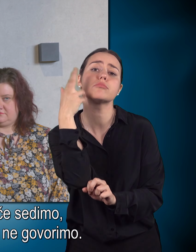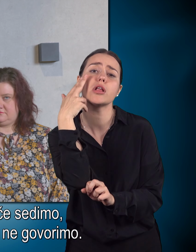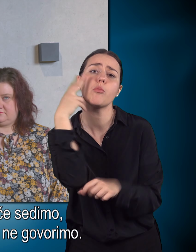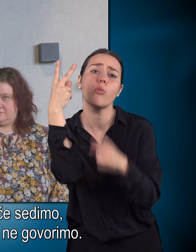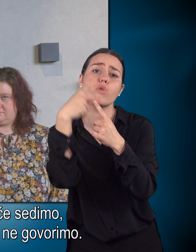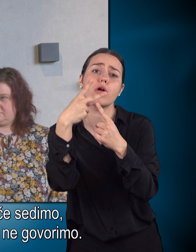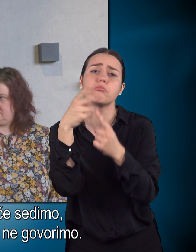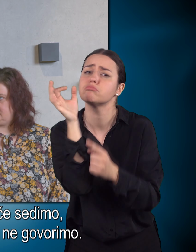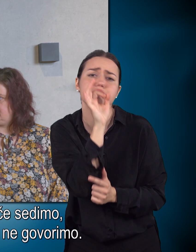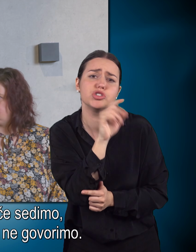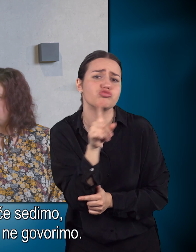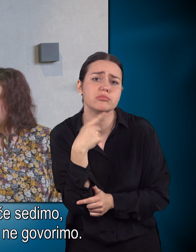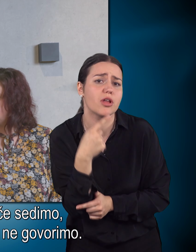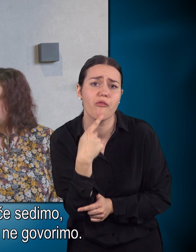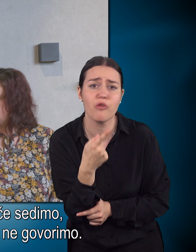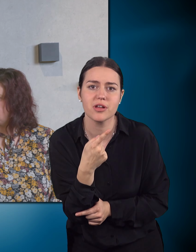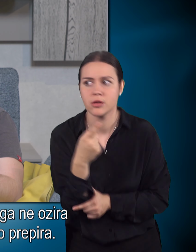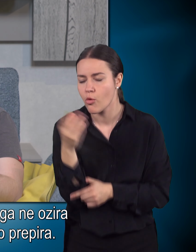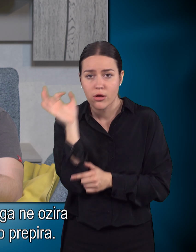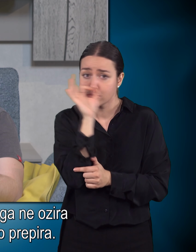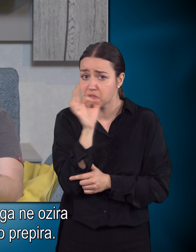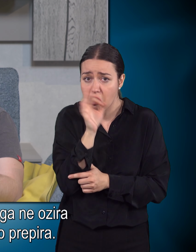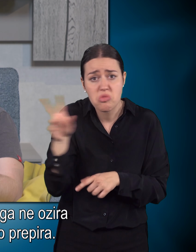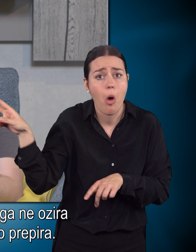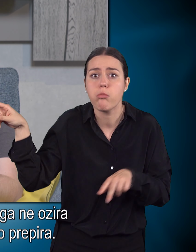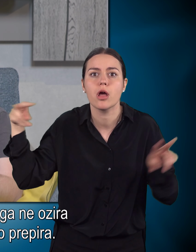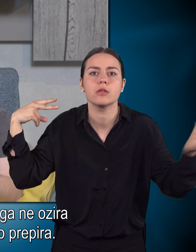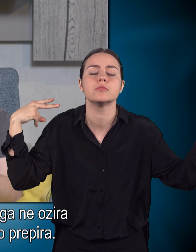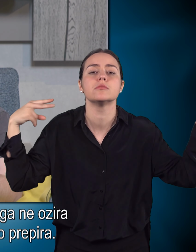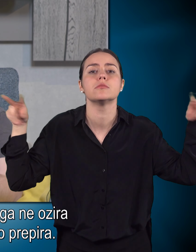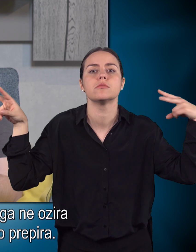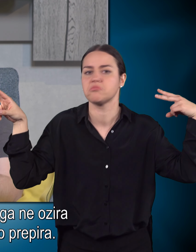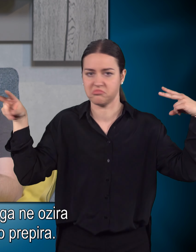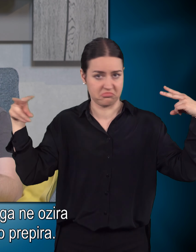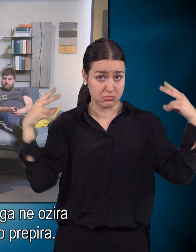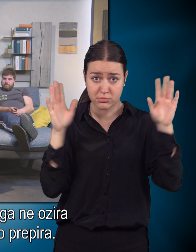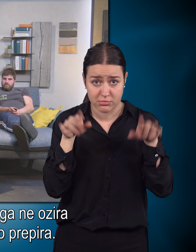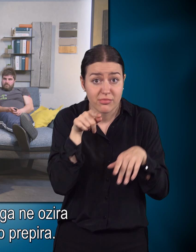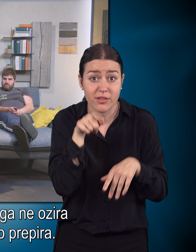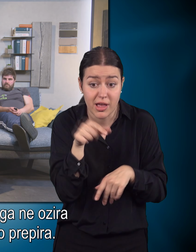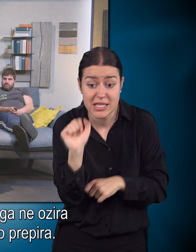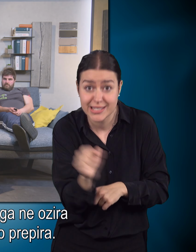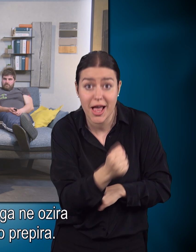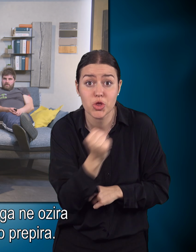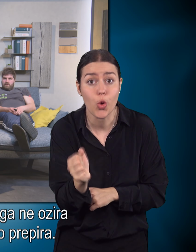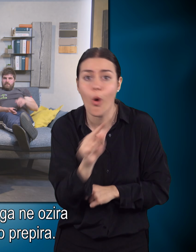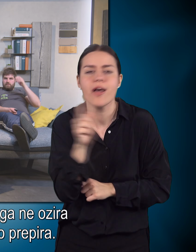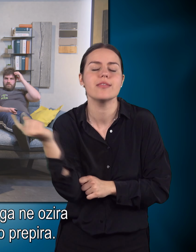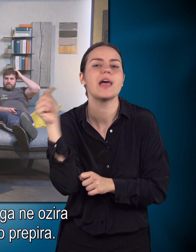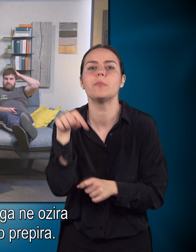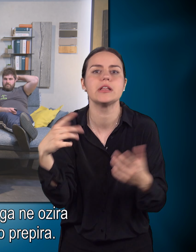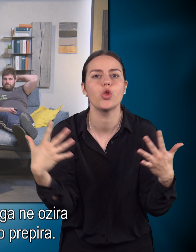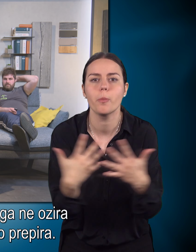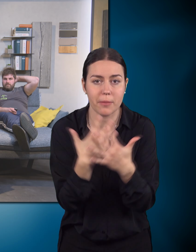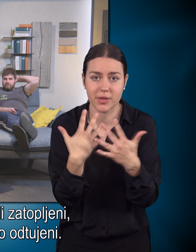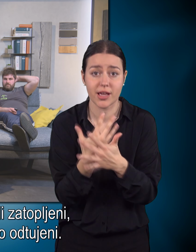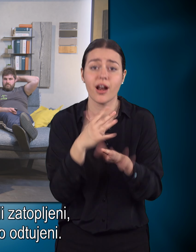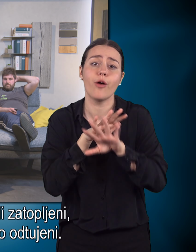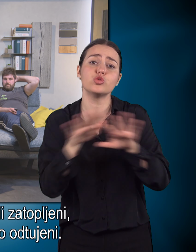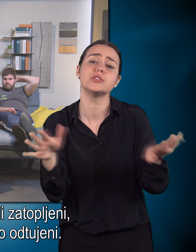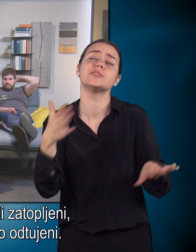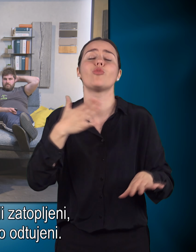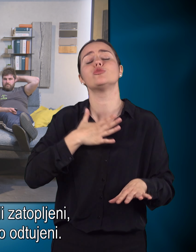gledamo program, nič ne govorimo, se noben ga ne ozira in zato ne pride do prepira.